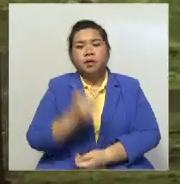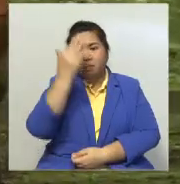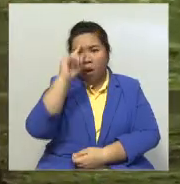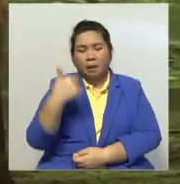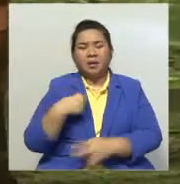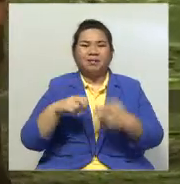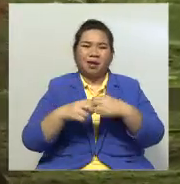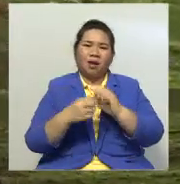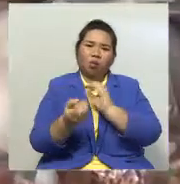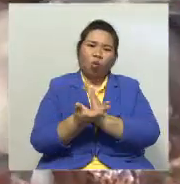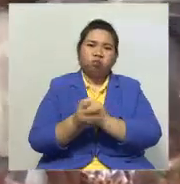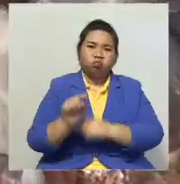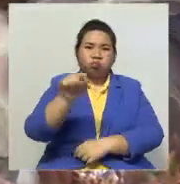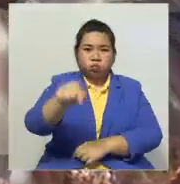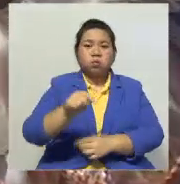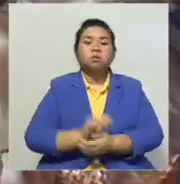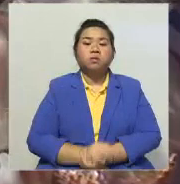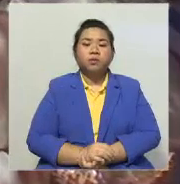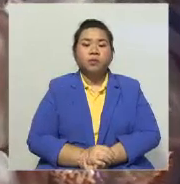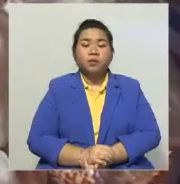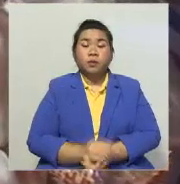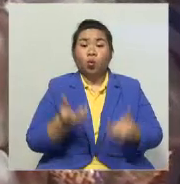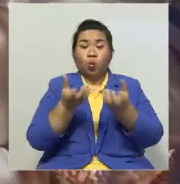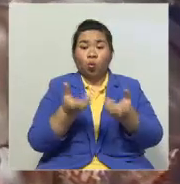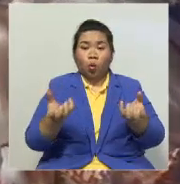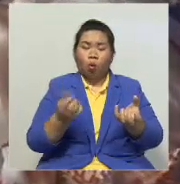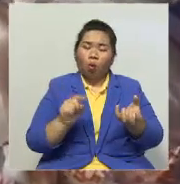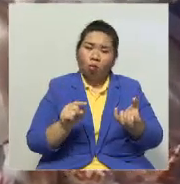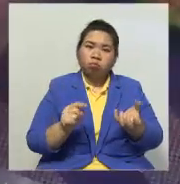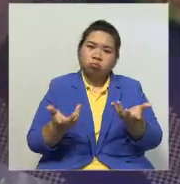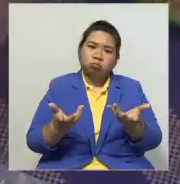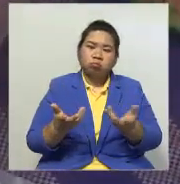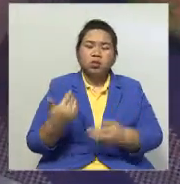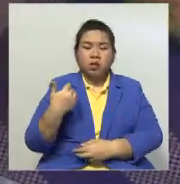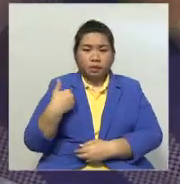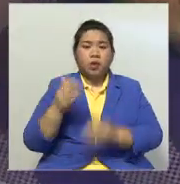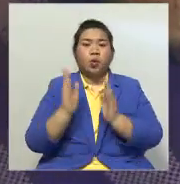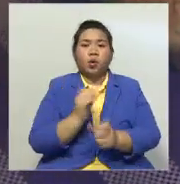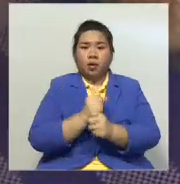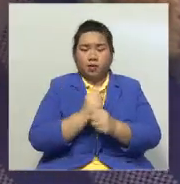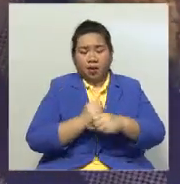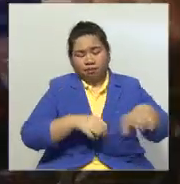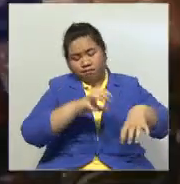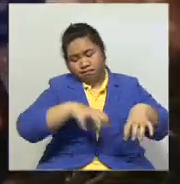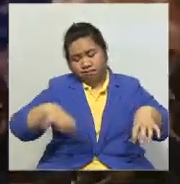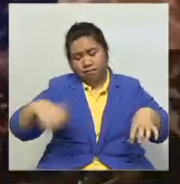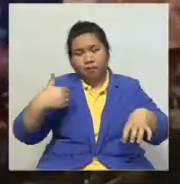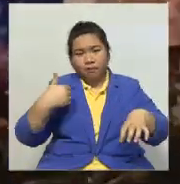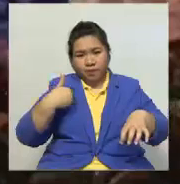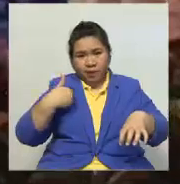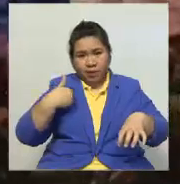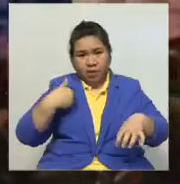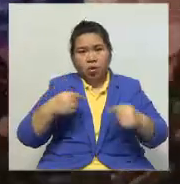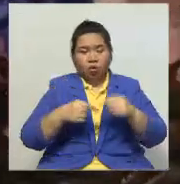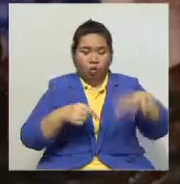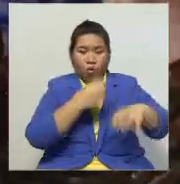งได้รับผลกระทบด้านในค่ะซึ่งภารกิจในวันนี้นะคะก็มีเจ้าที่จากหลากหลายหน่วยงานค่ะทั้งเจ้าที่จากกรม